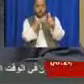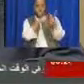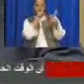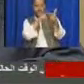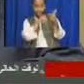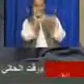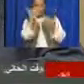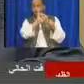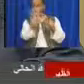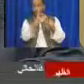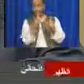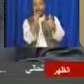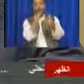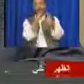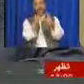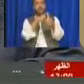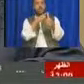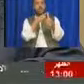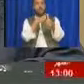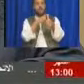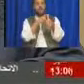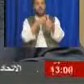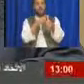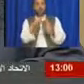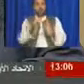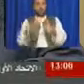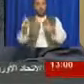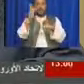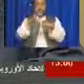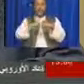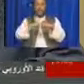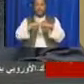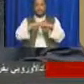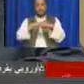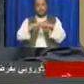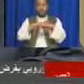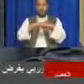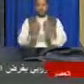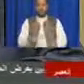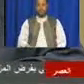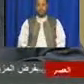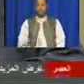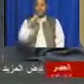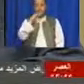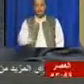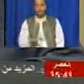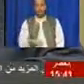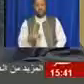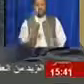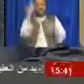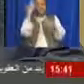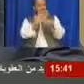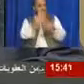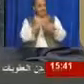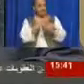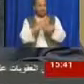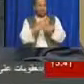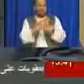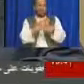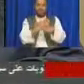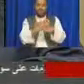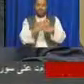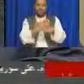ملاحظين هنا في هذا الخصوص الاول ينبغي علينا ان نعالج الاسباب